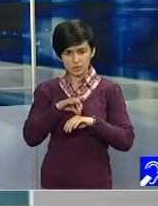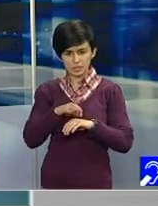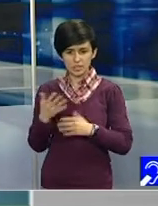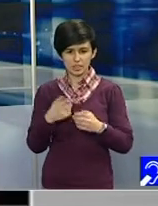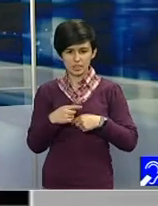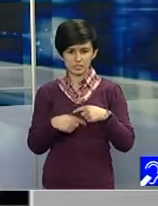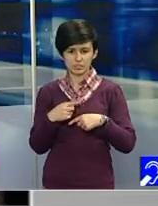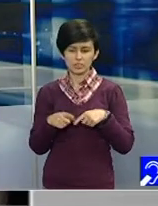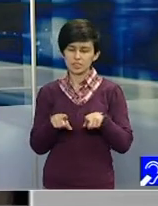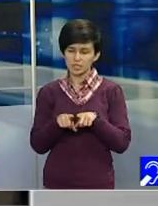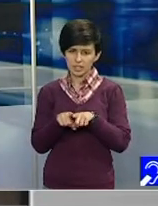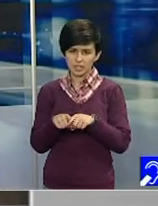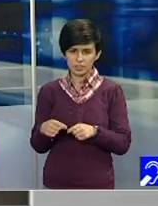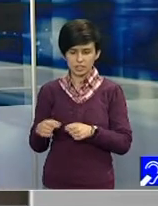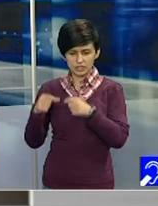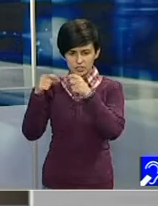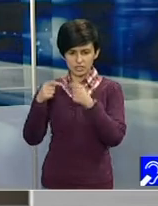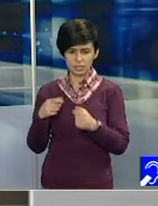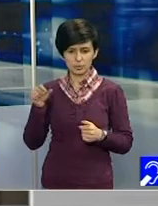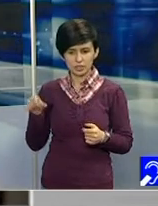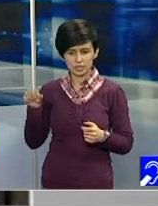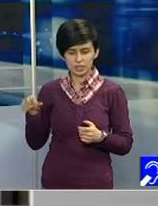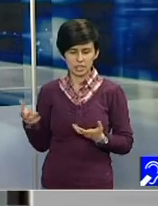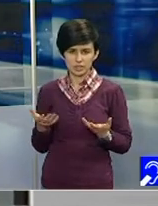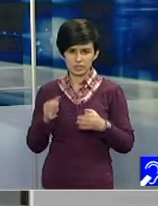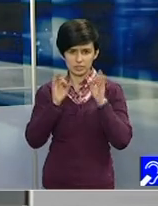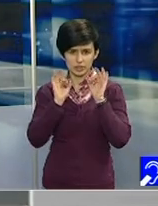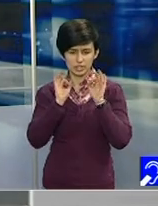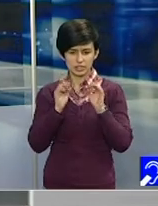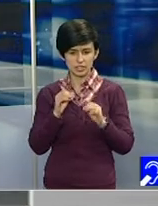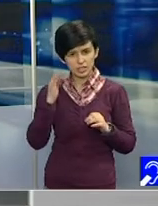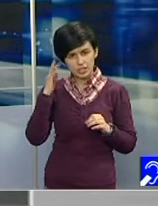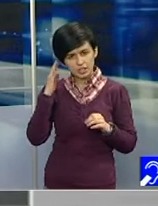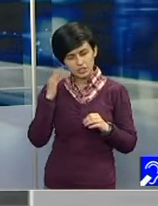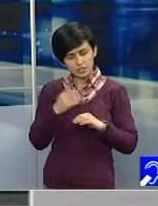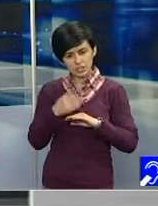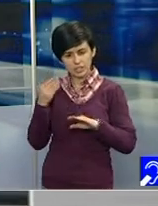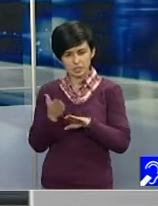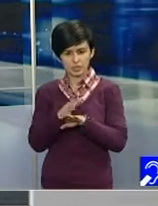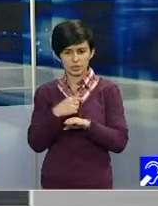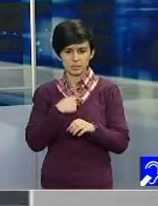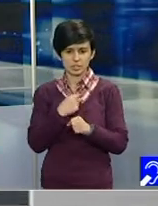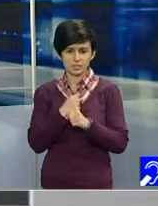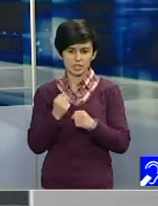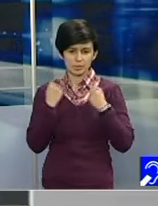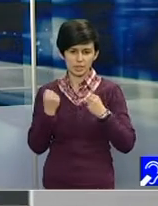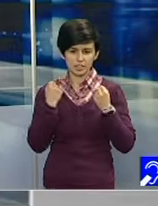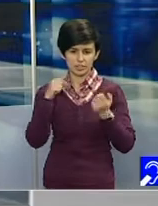în aceeași clădire. Astfel, cei care se vor specializa în îngrijiri paliative să poată face practica chiar în centru.